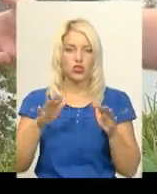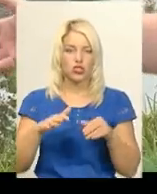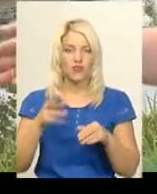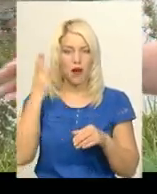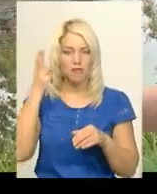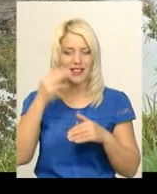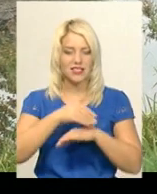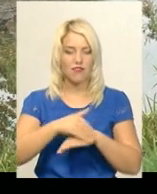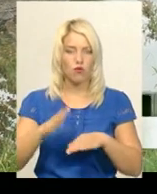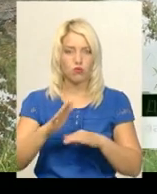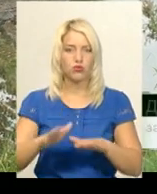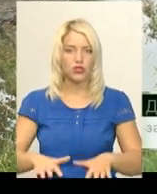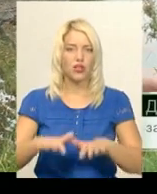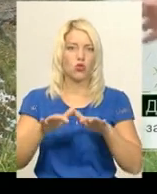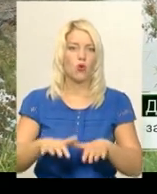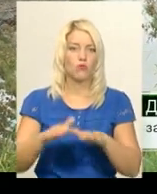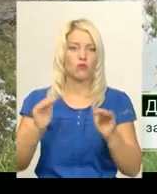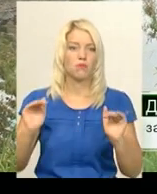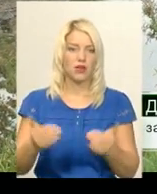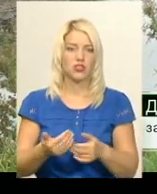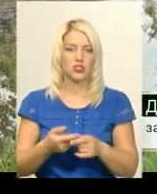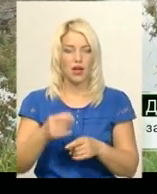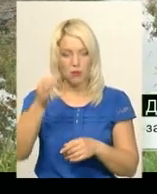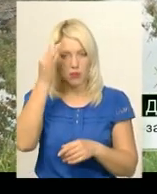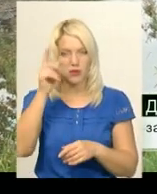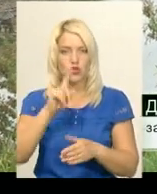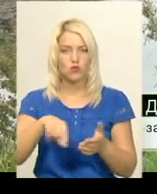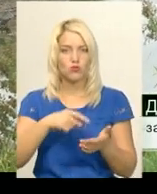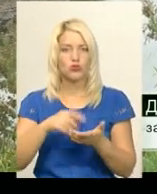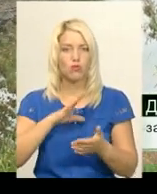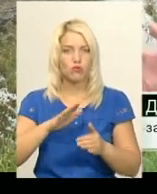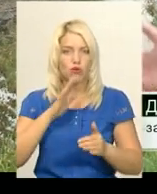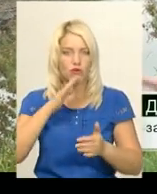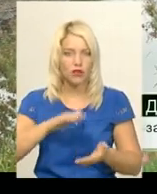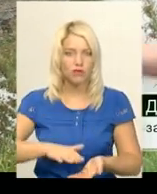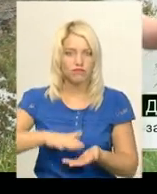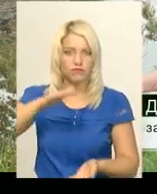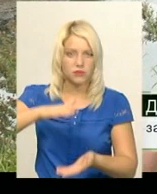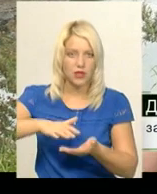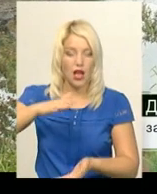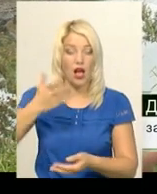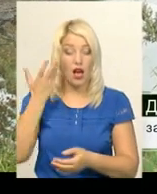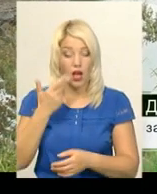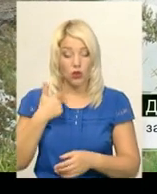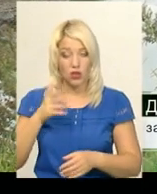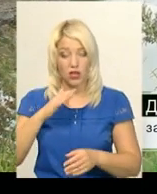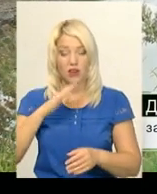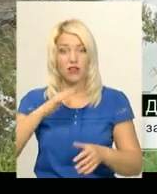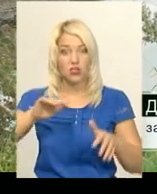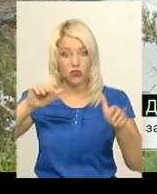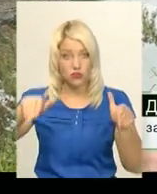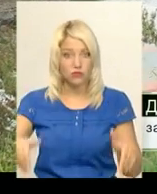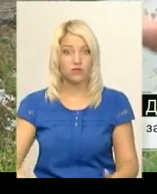дощі, що були, ну пам'ятаєте, було, що топило місто взагалі. Ну от це, коли ми понизимо до проєкту відмітки,